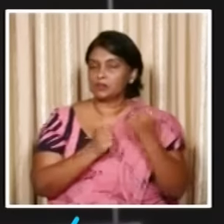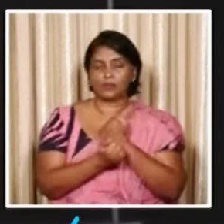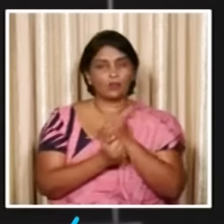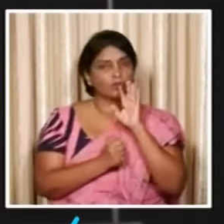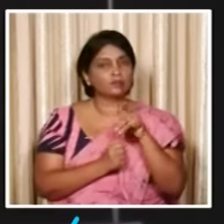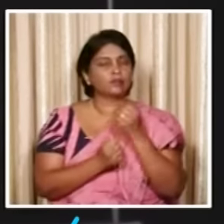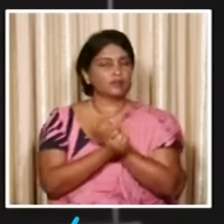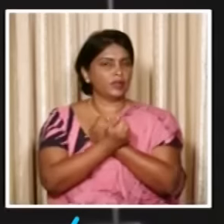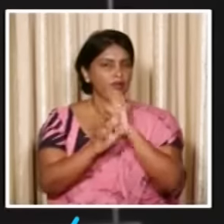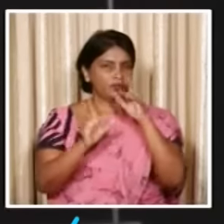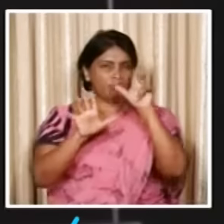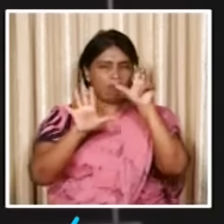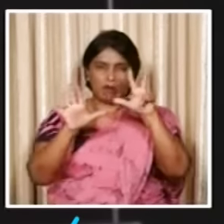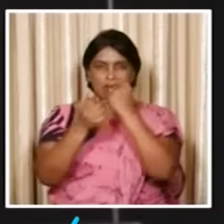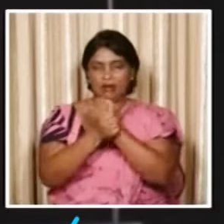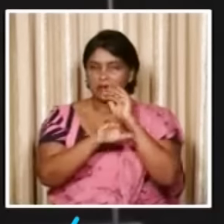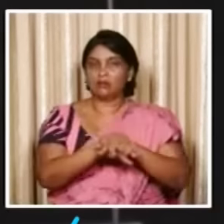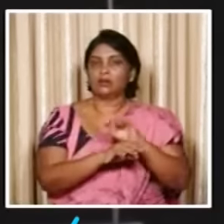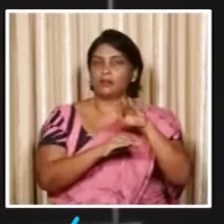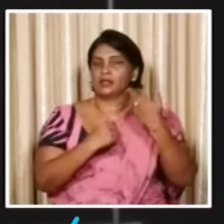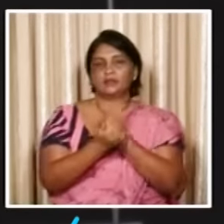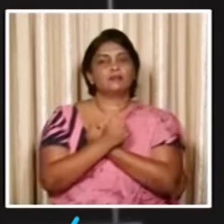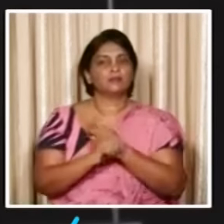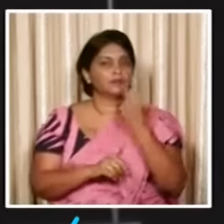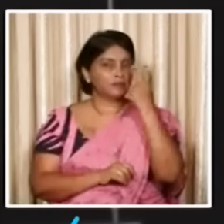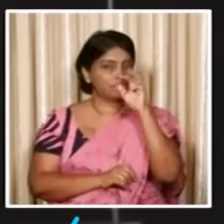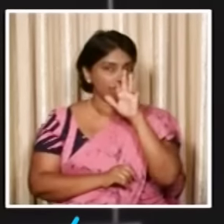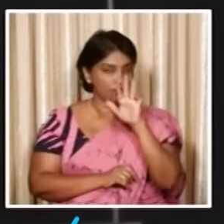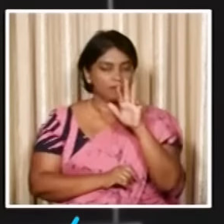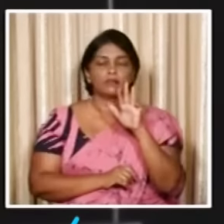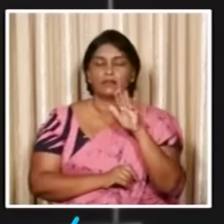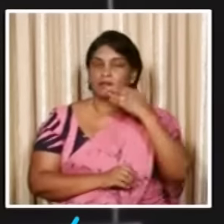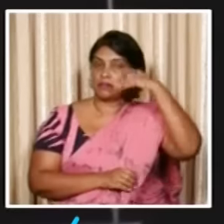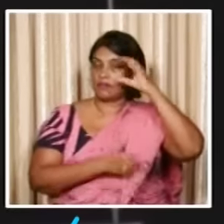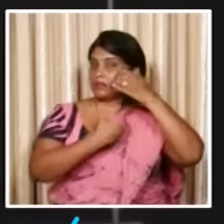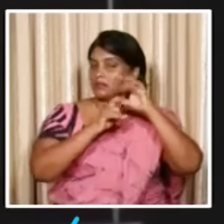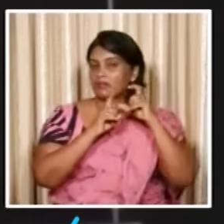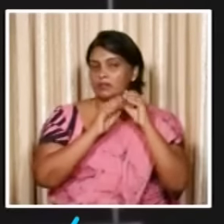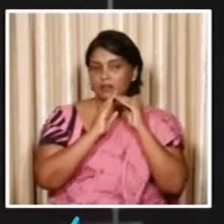2019 தொல்லியல் திணைக்களத்தினால் தொல்பொருள் சட்டத்தின் கீழ் வவுனியா நீதிமன்றில்